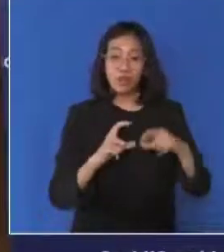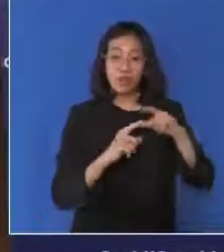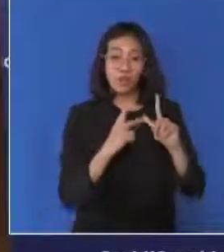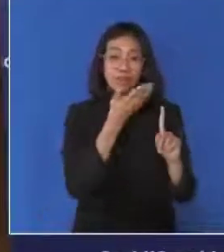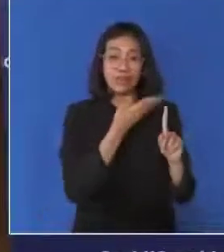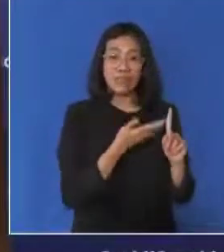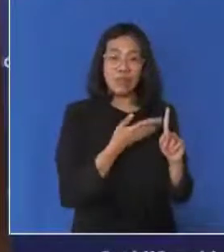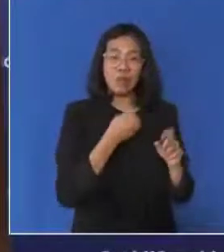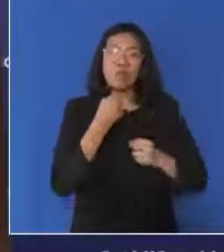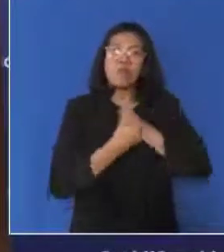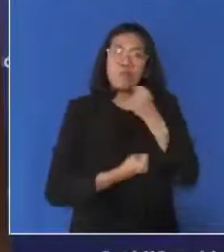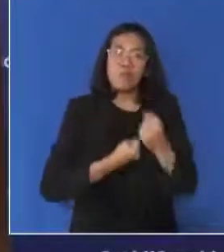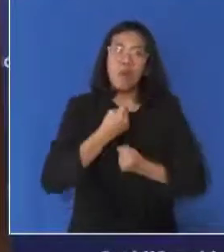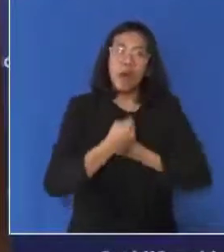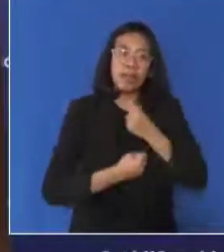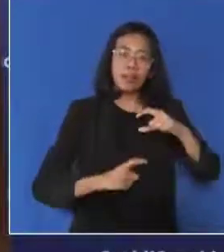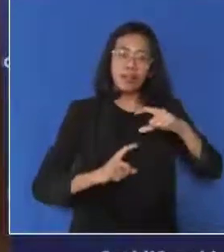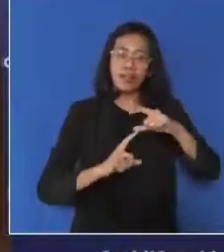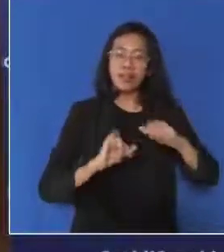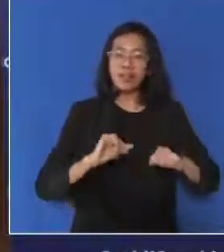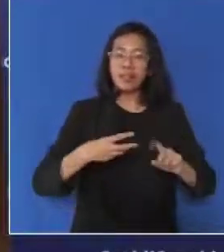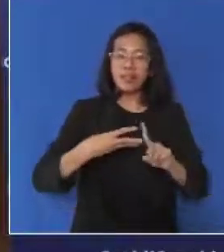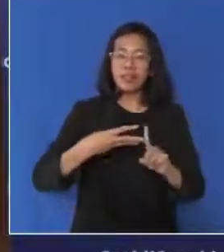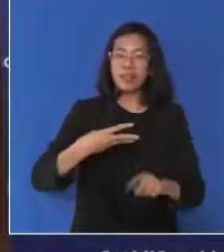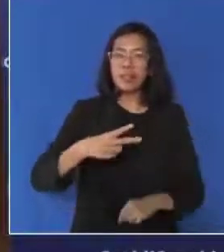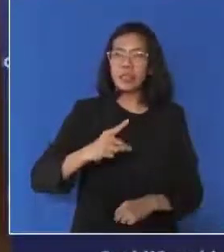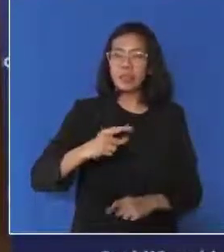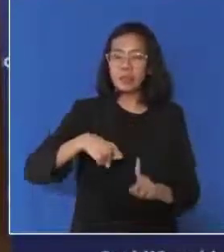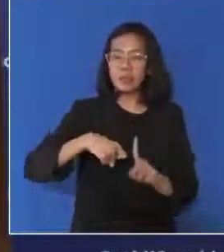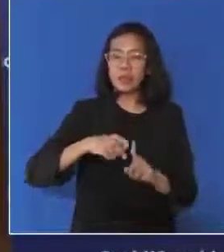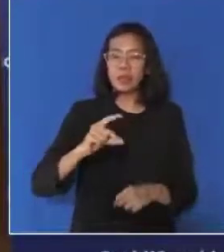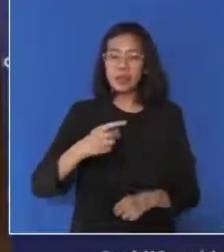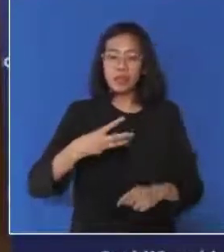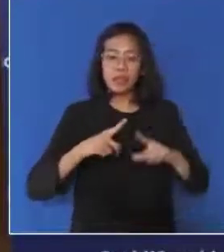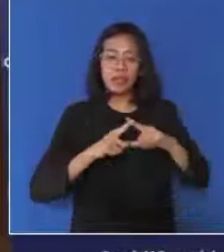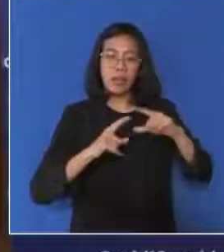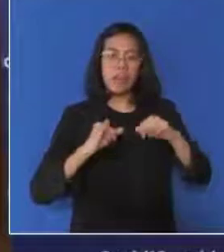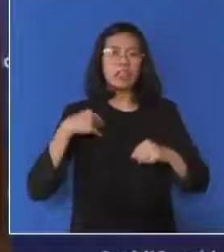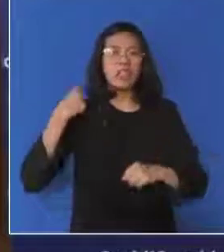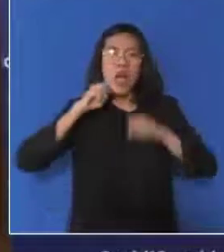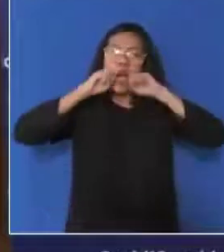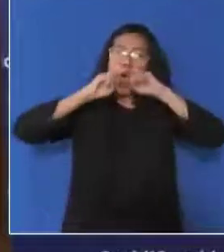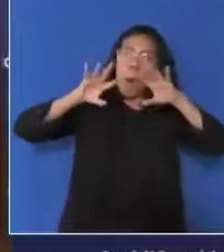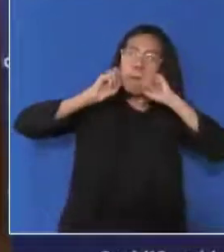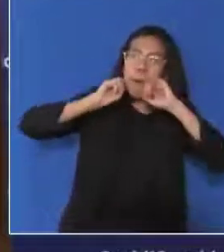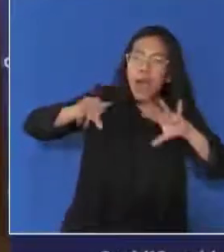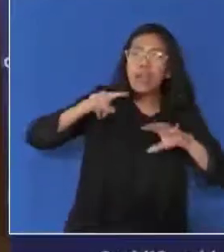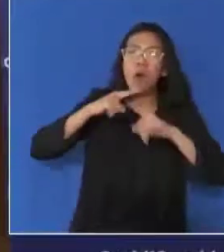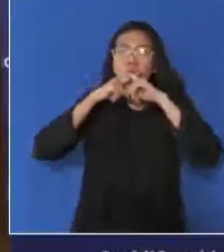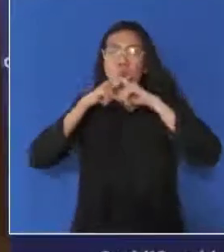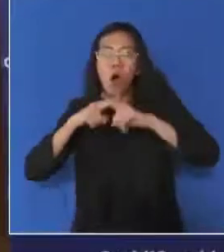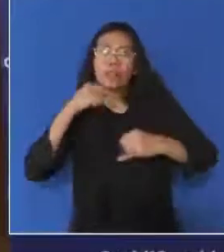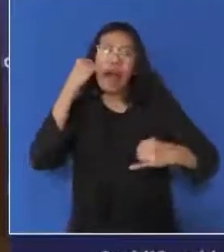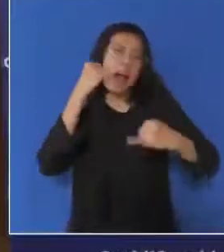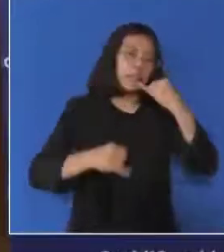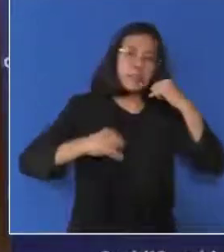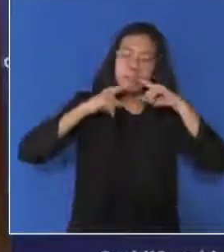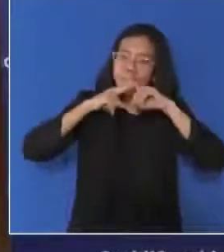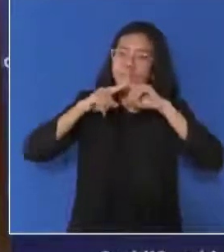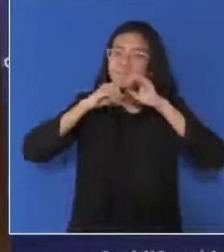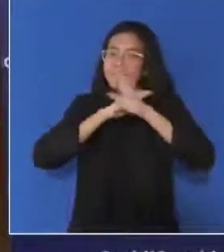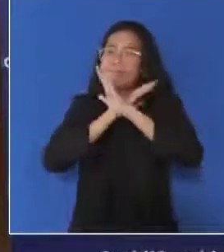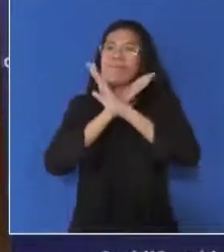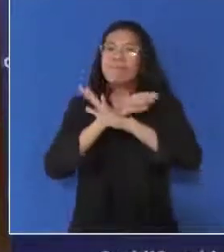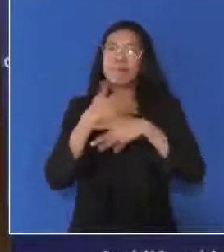penggerak literasi digital dan public campaign untuk anti hoax dan literasi digital gimana langkahnya ya